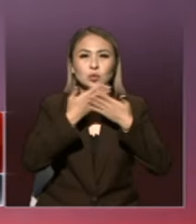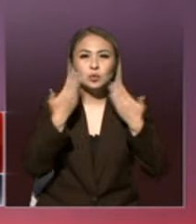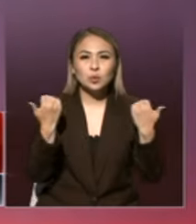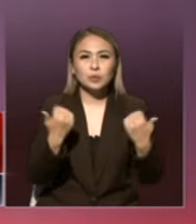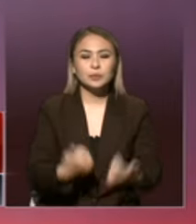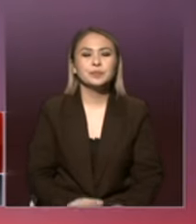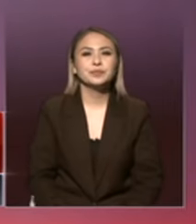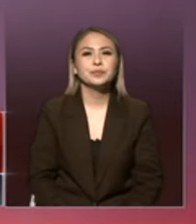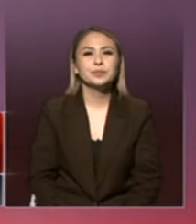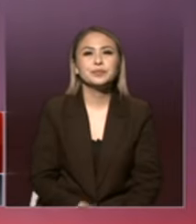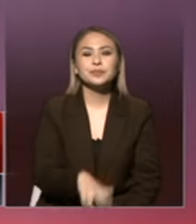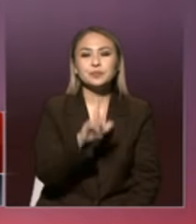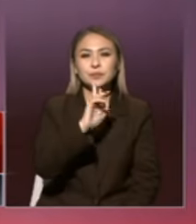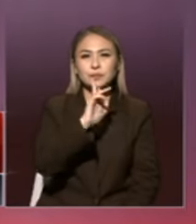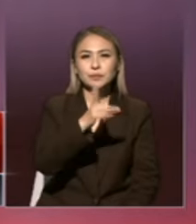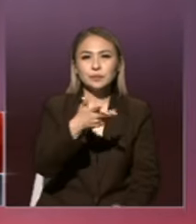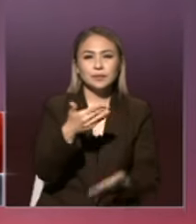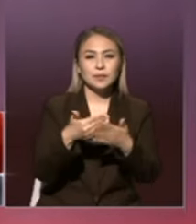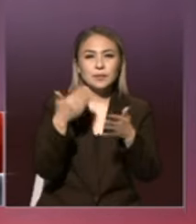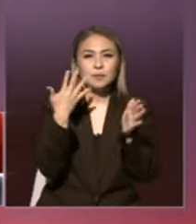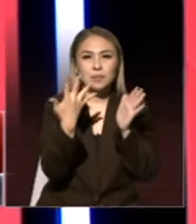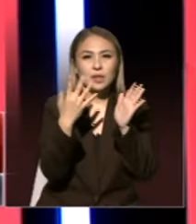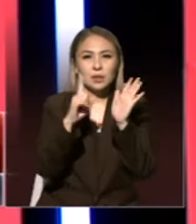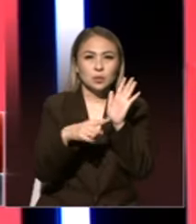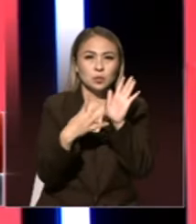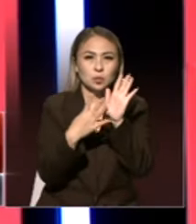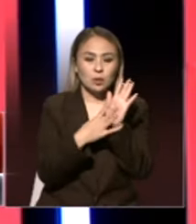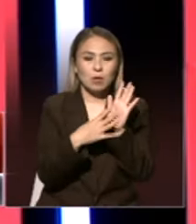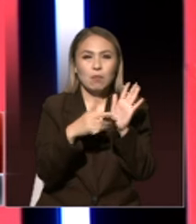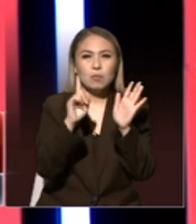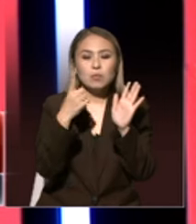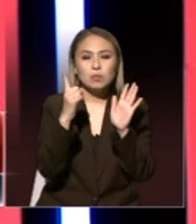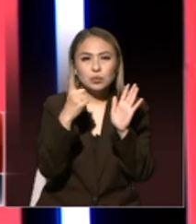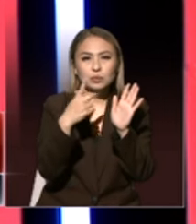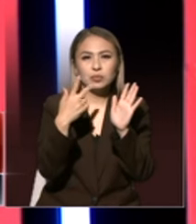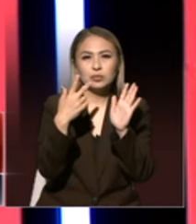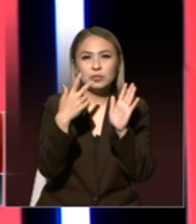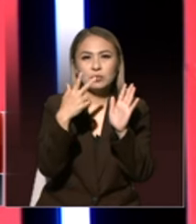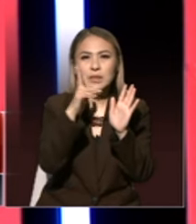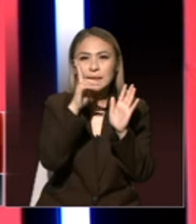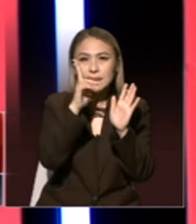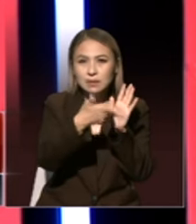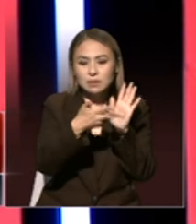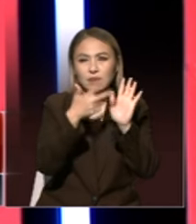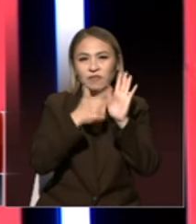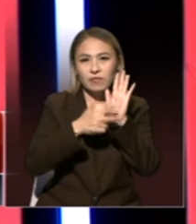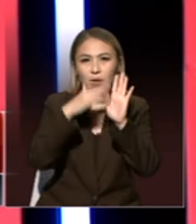3 жыл бұрын 5-те 9 тұрған техника неге 3 жылдан кейін 80%-ке қымбаттайды? Себеп неде?